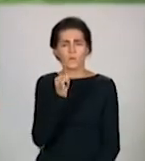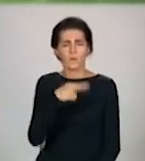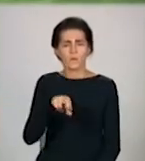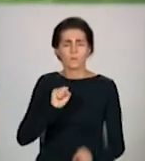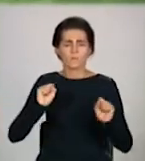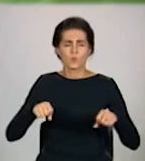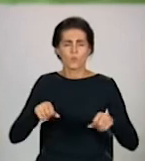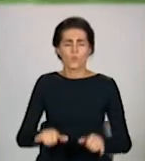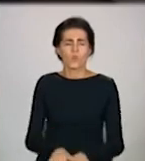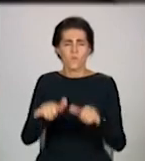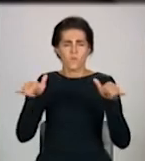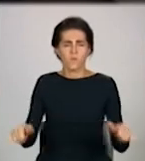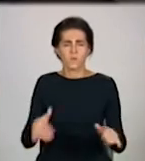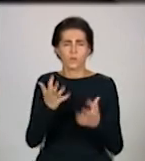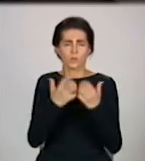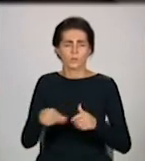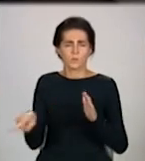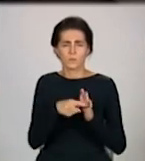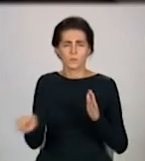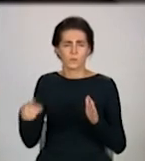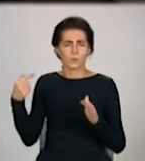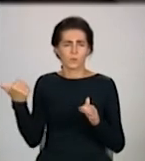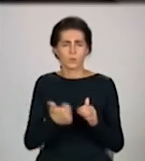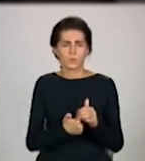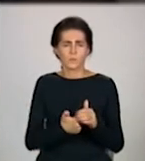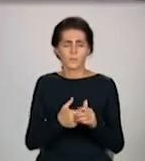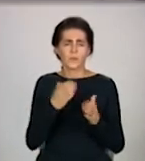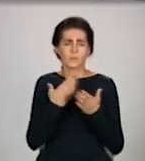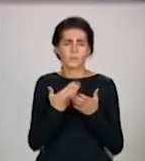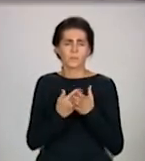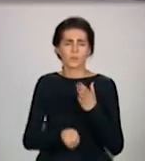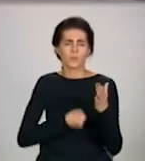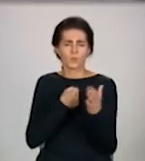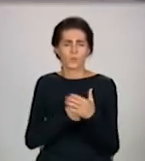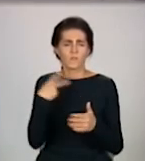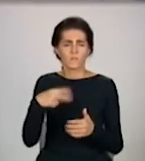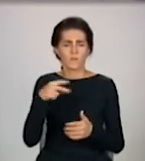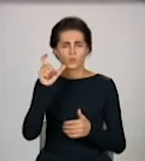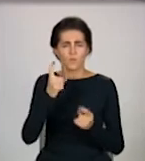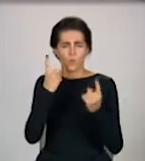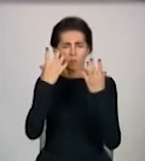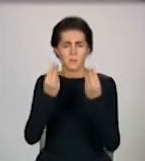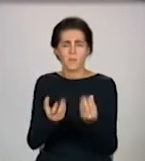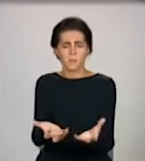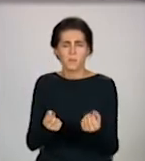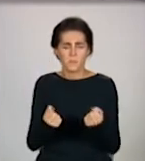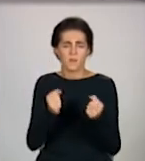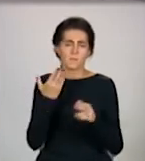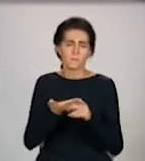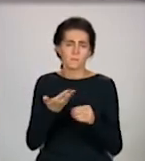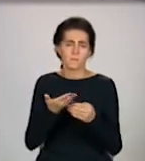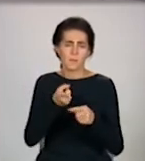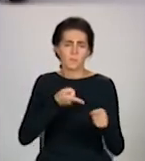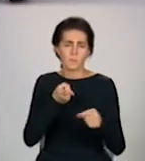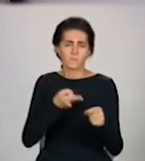значно збільшитися вже за декілька тижнів. У лікаря може бути до 20 пацієнтів за приймальний день, то приблизно чверть